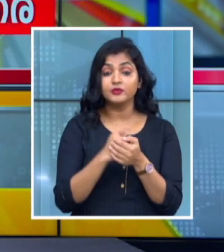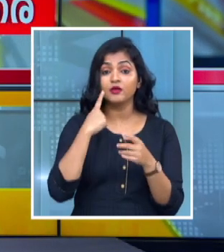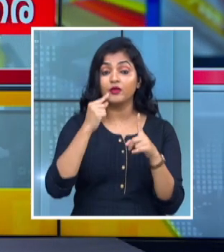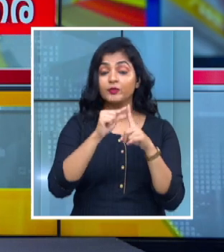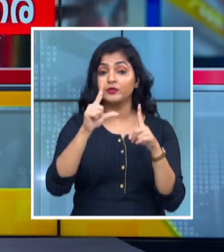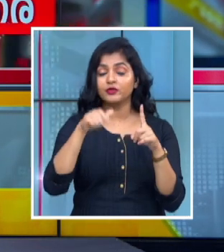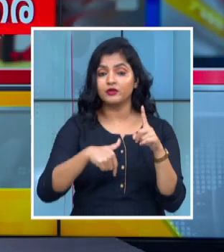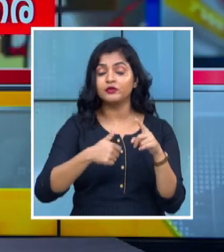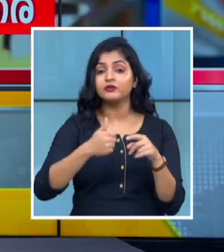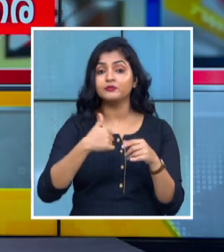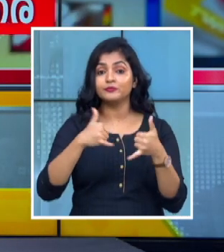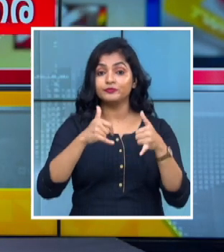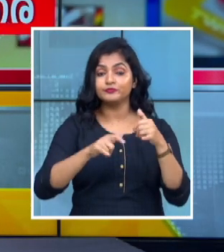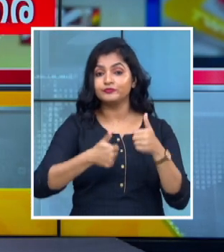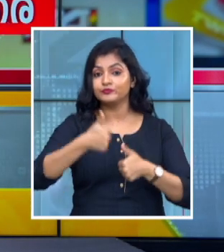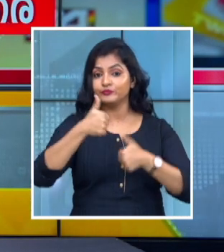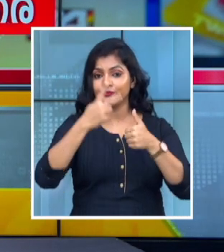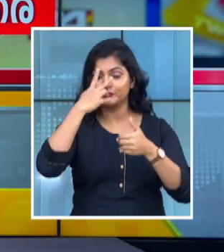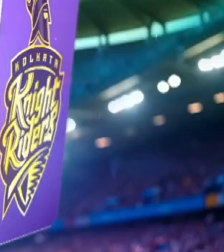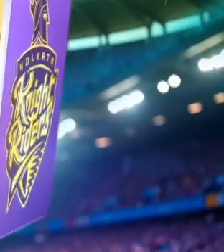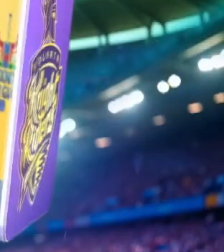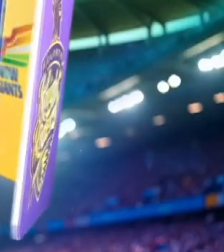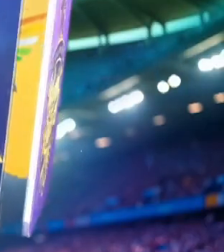IPL മെഗാ താരലേലം തുടരുന്നു.